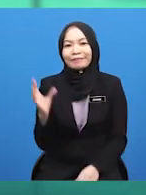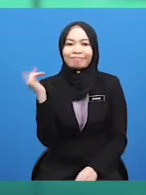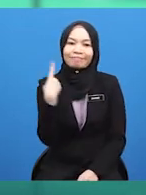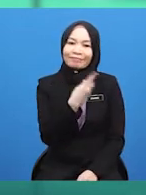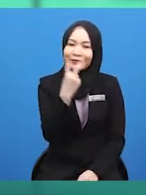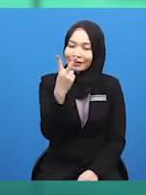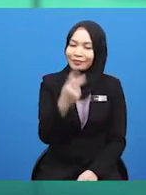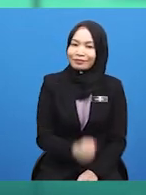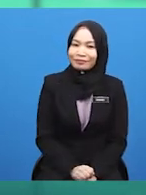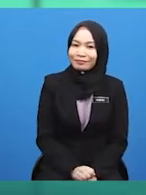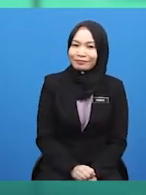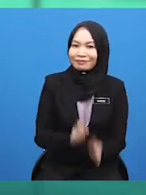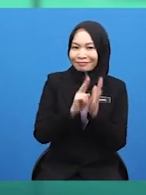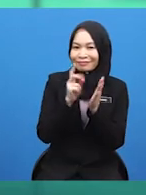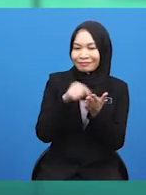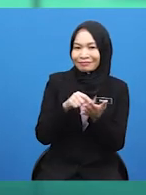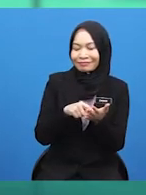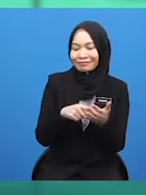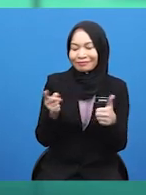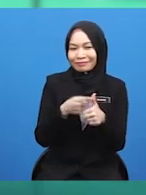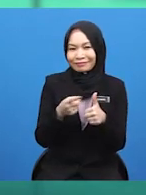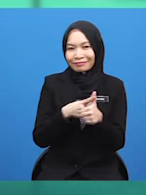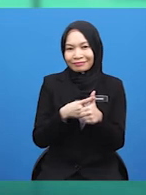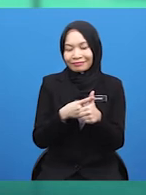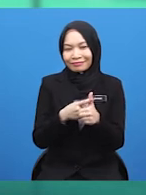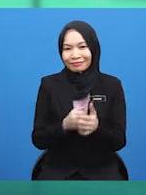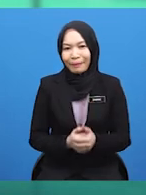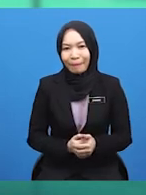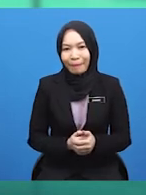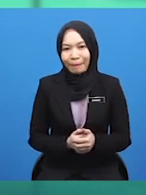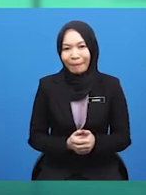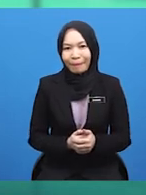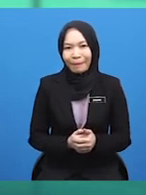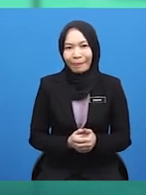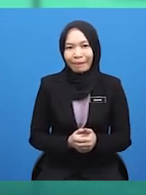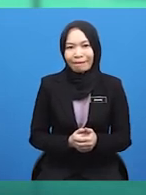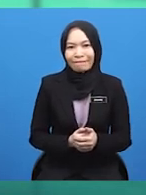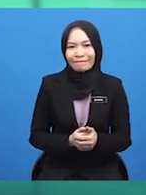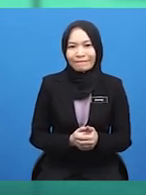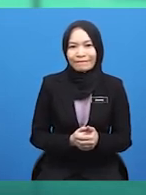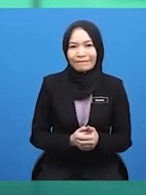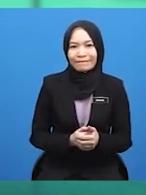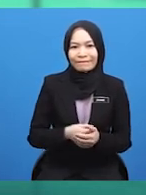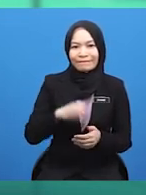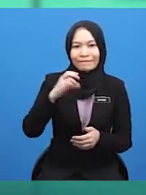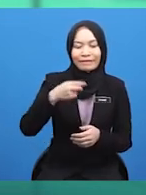saksikan. Okey, yang pertama, objek lada benggala. Kita menggunakan media